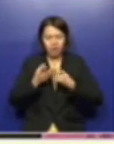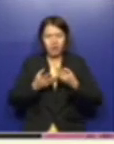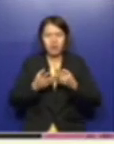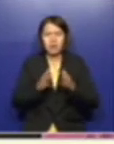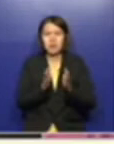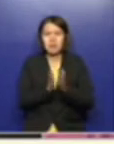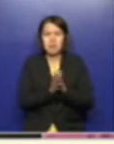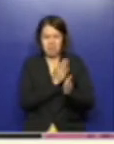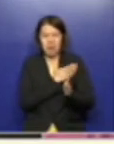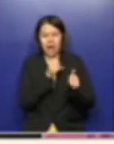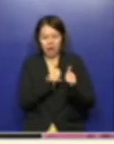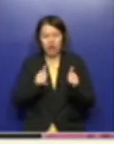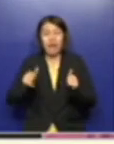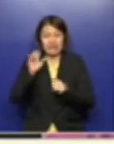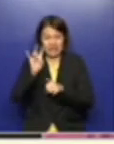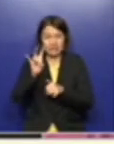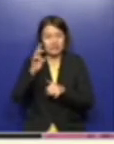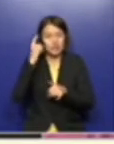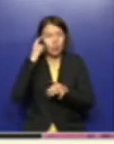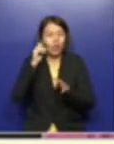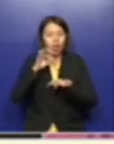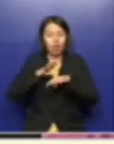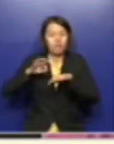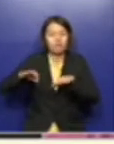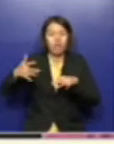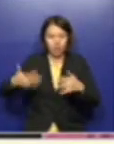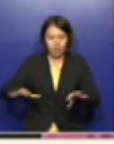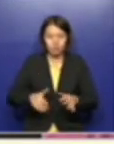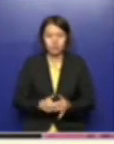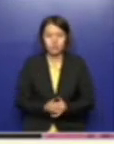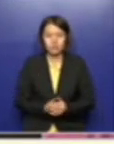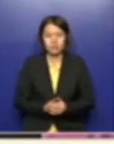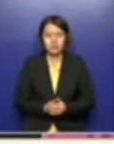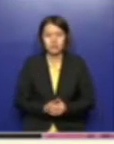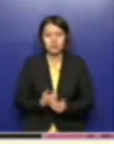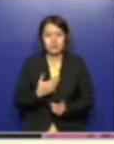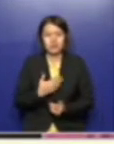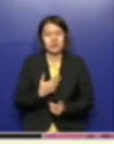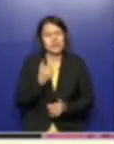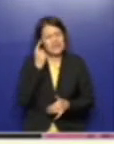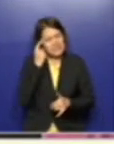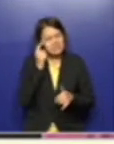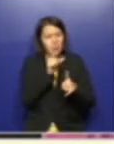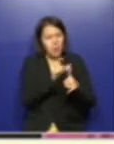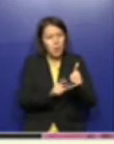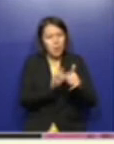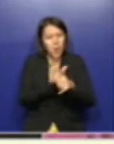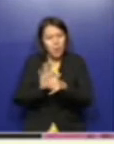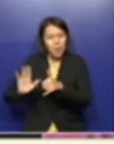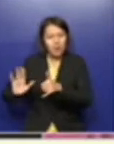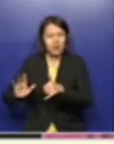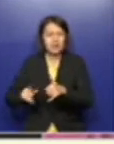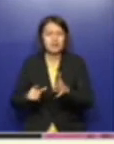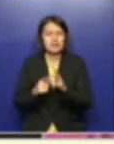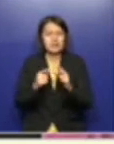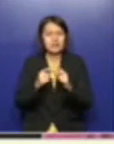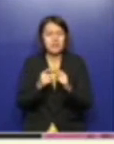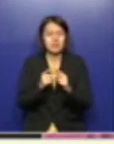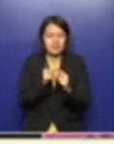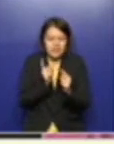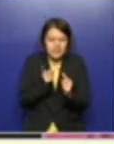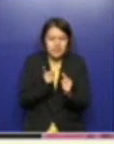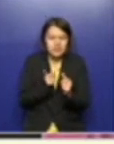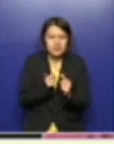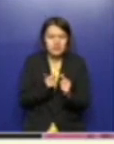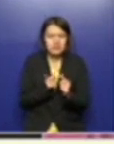7รูปขาดแล้วแต่ผมก็มันเป็นแนวคิดของแต่ละบุคคลในความเป็นจริงท่าน